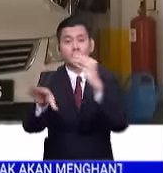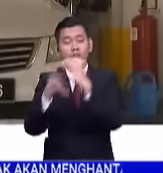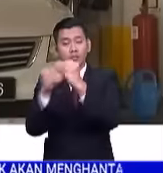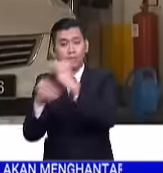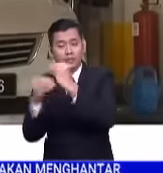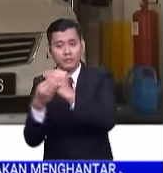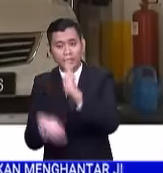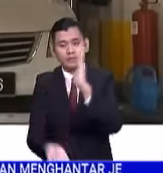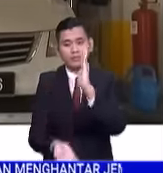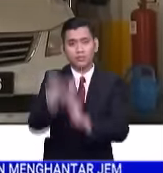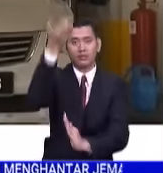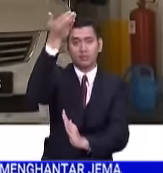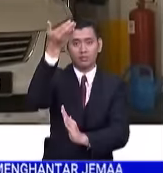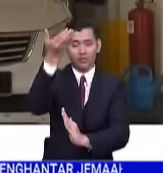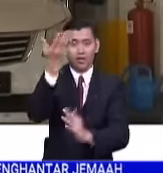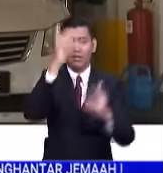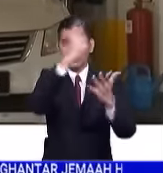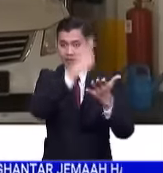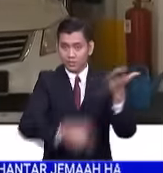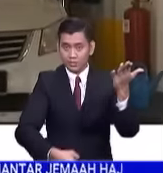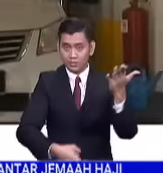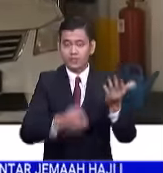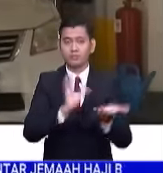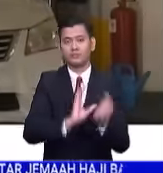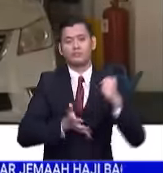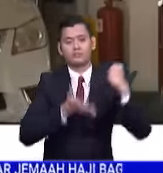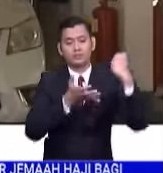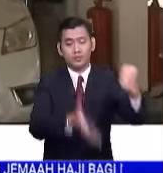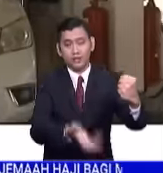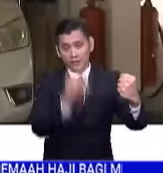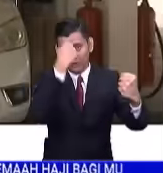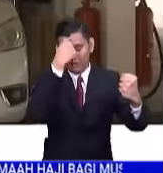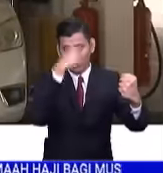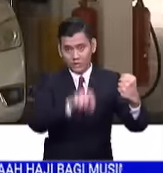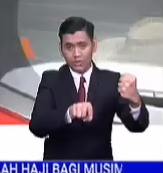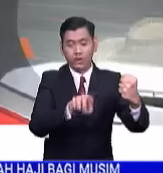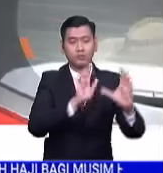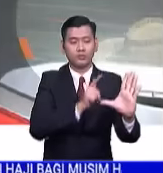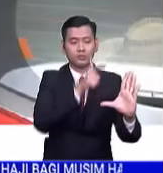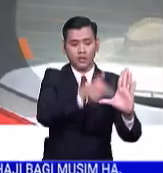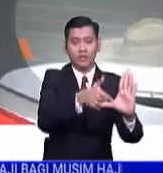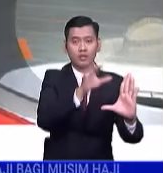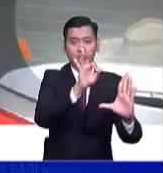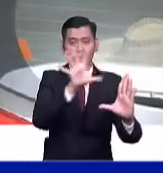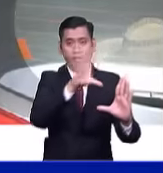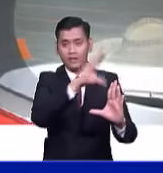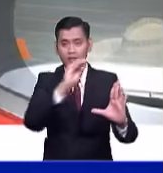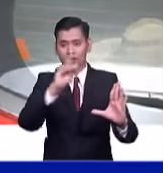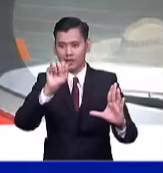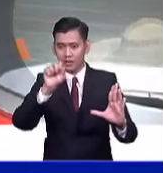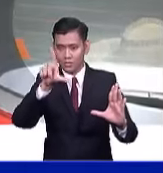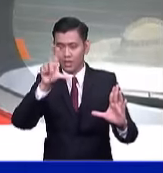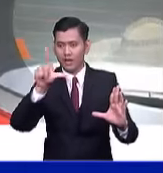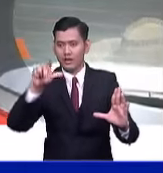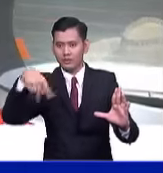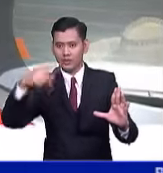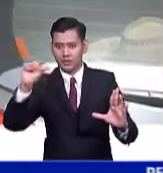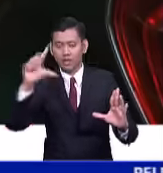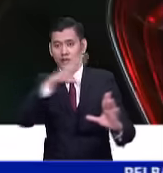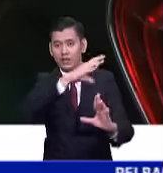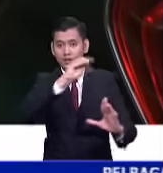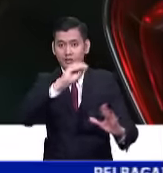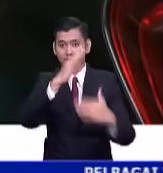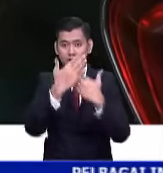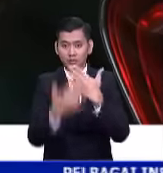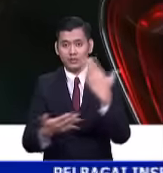harga komoditi di peringkat global, subsidi kerajaan bagi petrol RON95, diesel dan LPG serta minyak masak